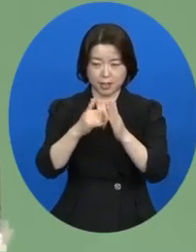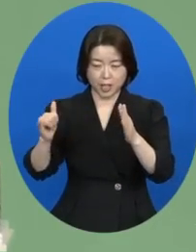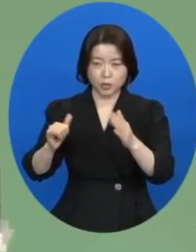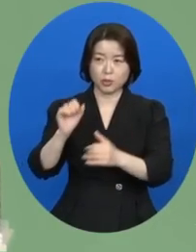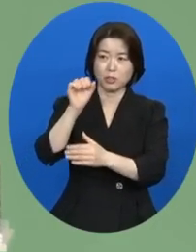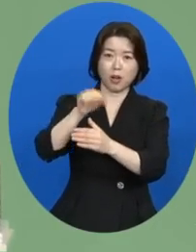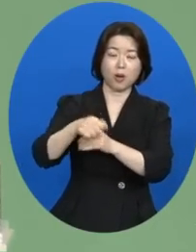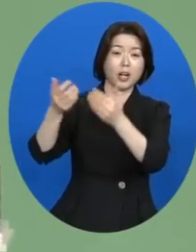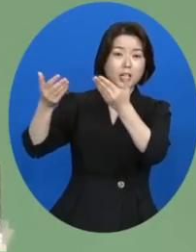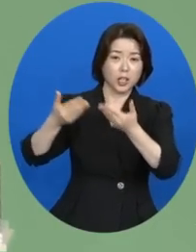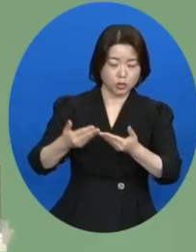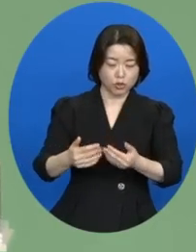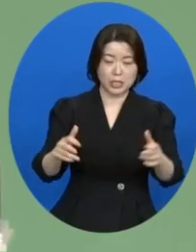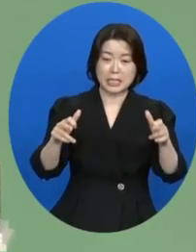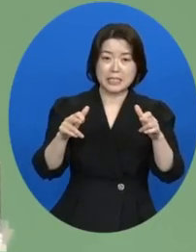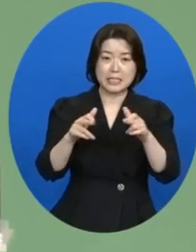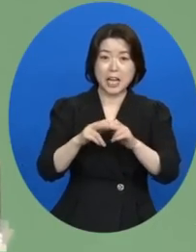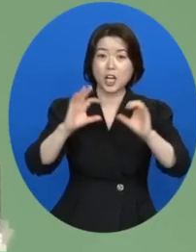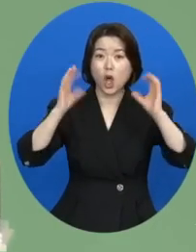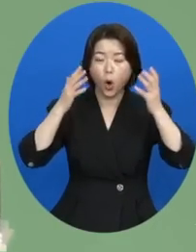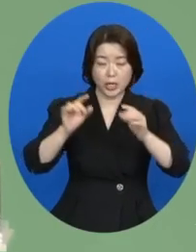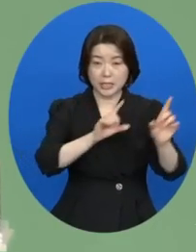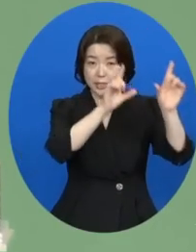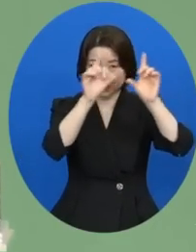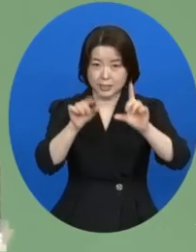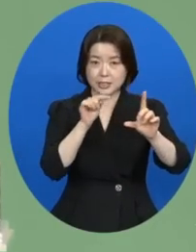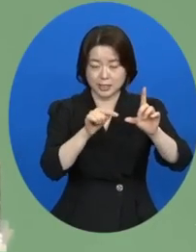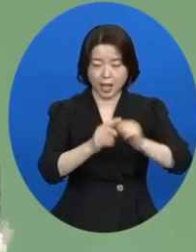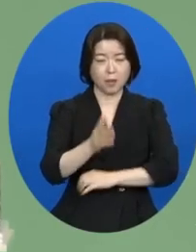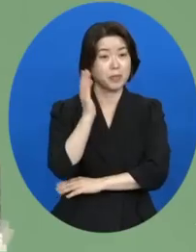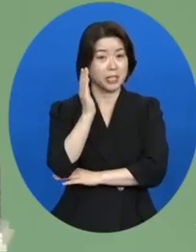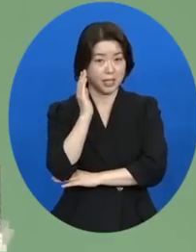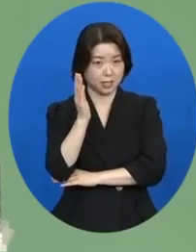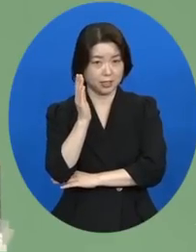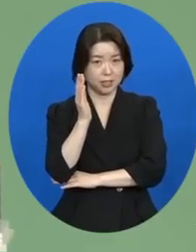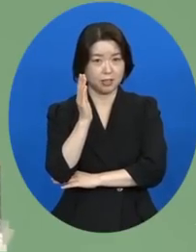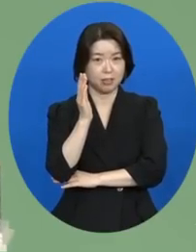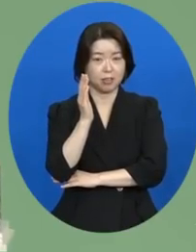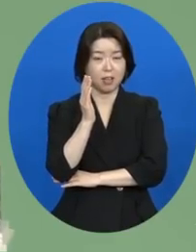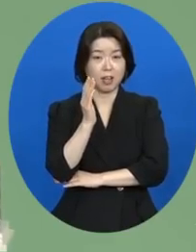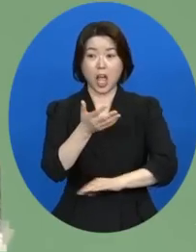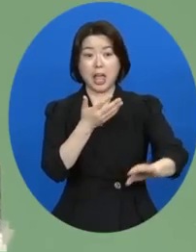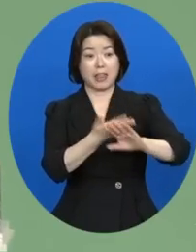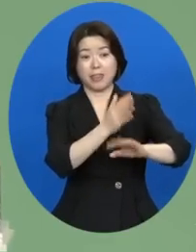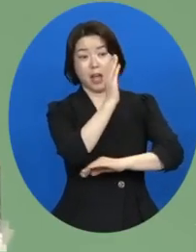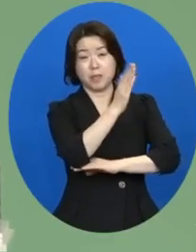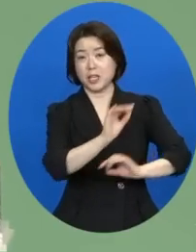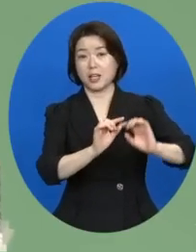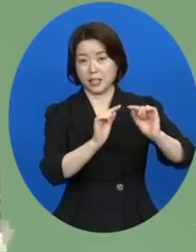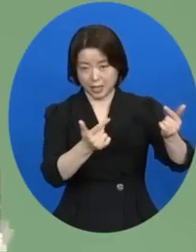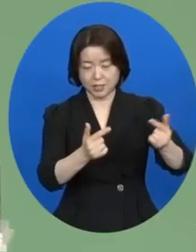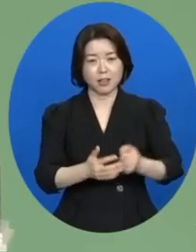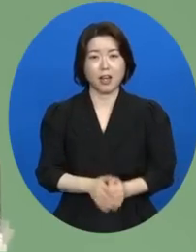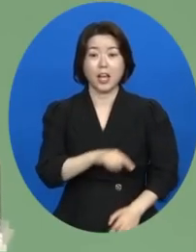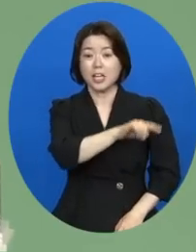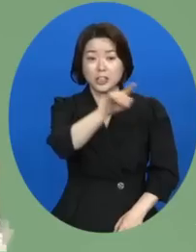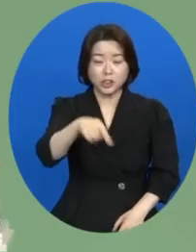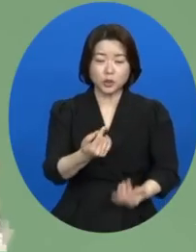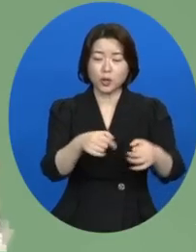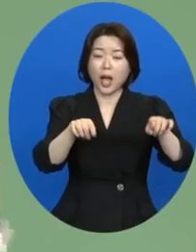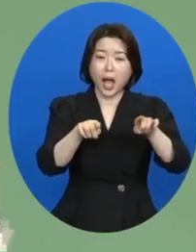허락해 주신 장애 어린이들의 삶의 이야기가 남의 이야기가 아니고